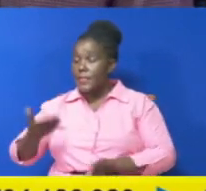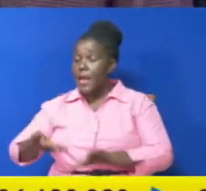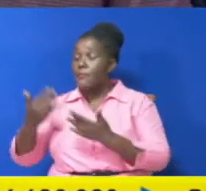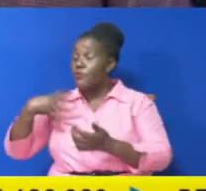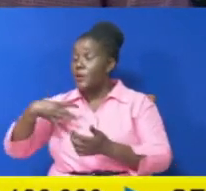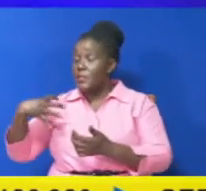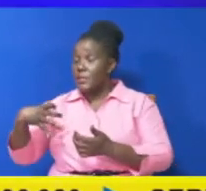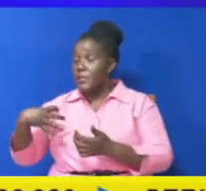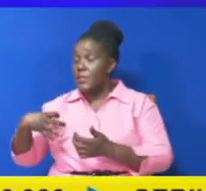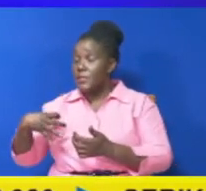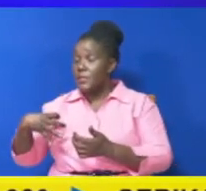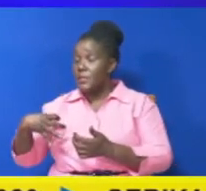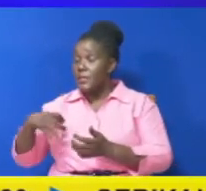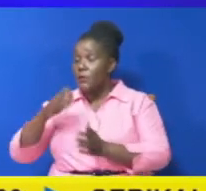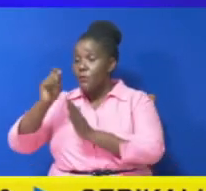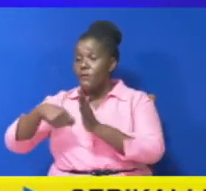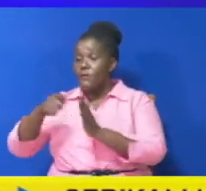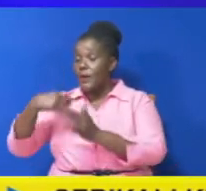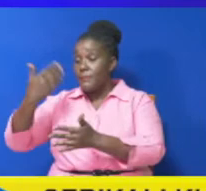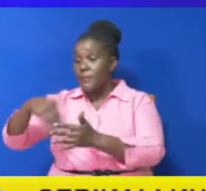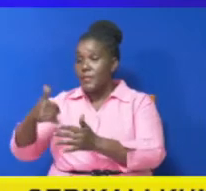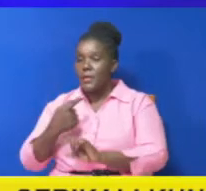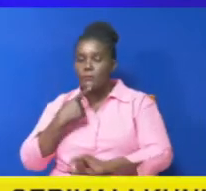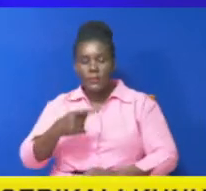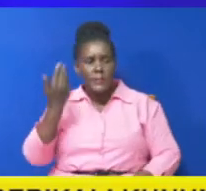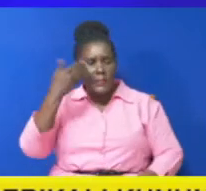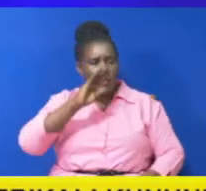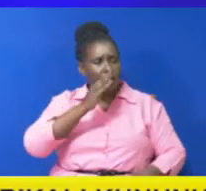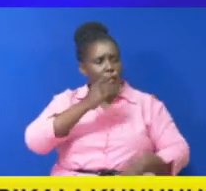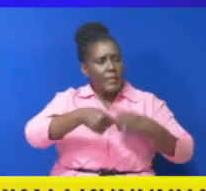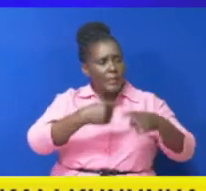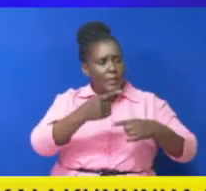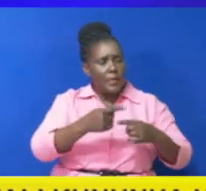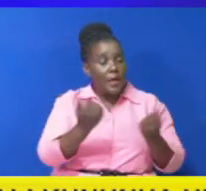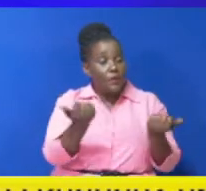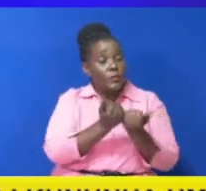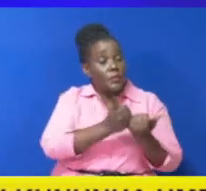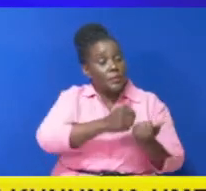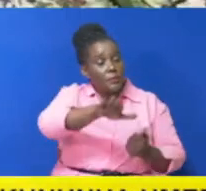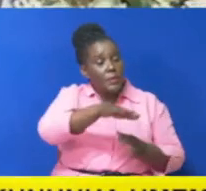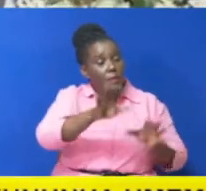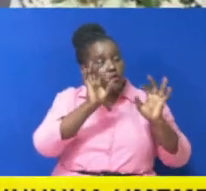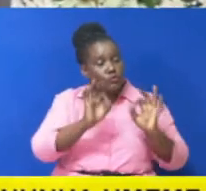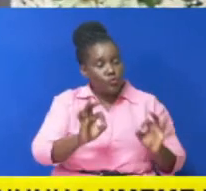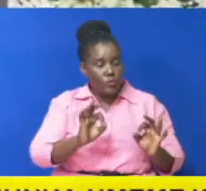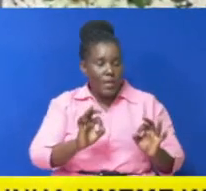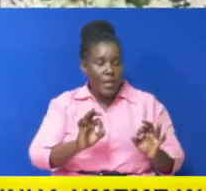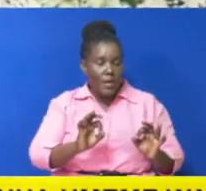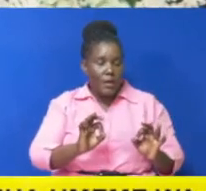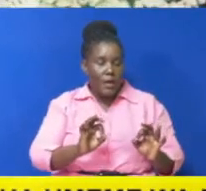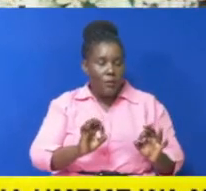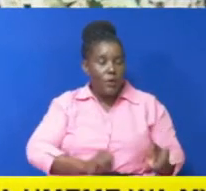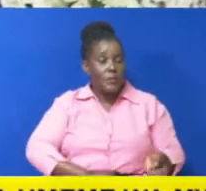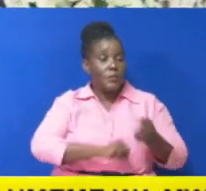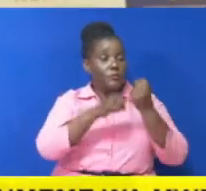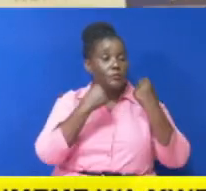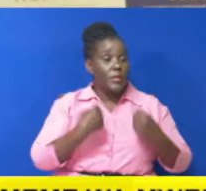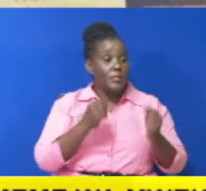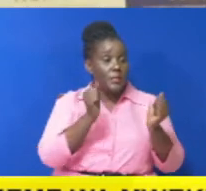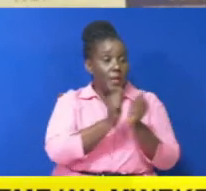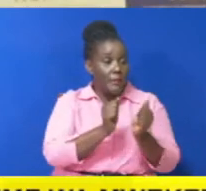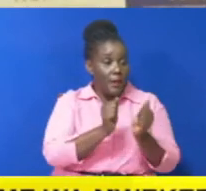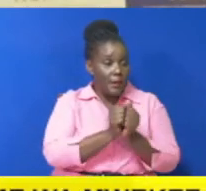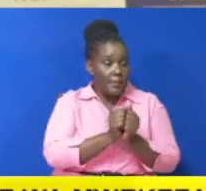Kigahe akisema serikali itaendelea kuweka mazingira wezeshi kwa wafanyabiashara na jasiriamali ili kulinda mitaji yao,